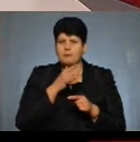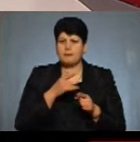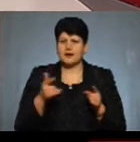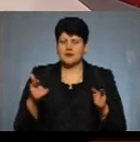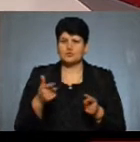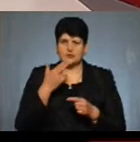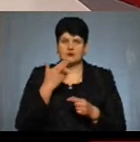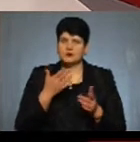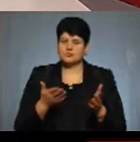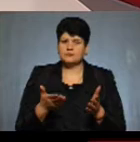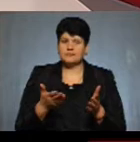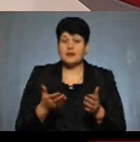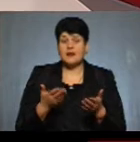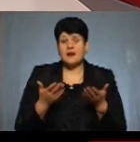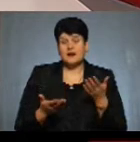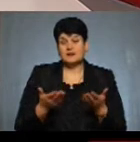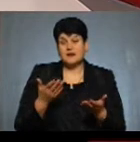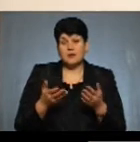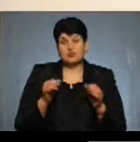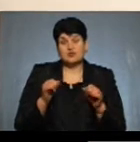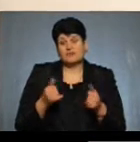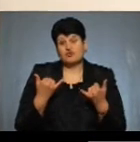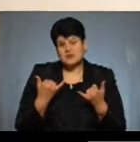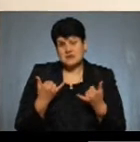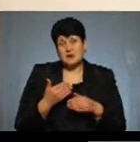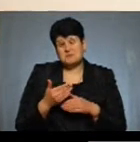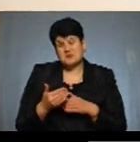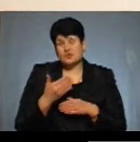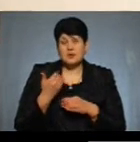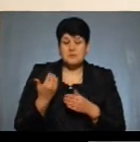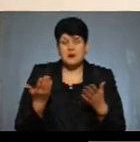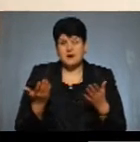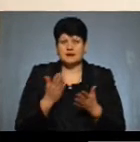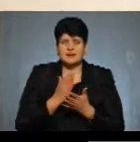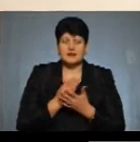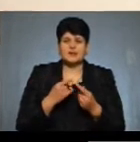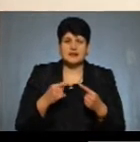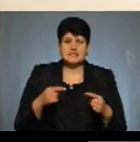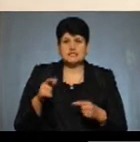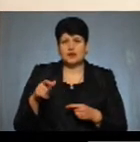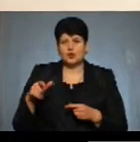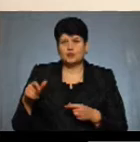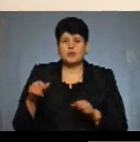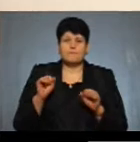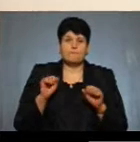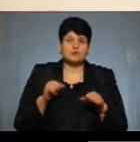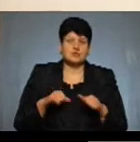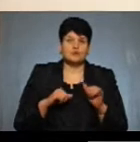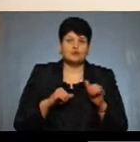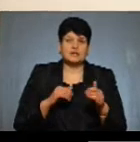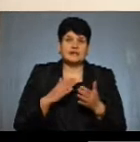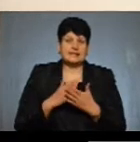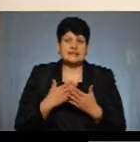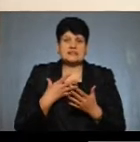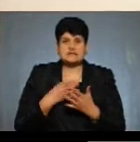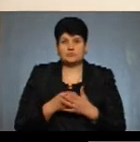гострих респіраторних вірусних захворювань. Але, можливо, і зараз не пізно, але все рівно є різні люди, можливо, в них